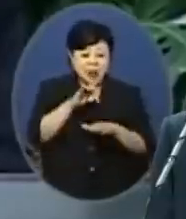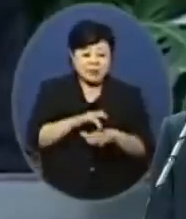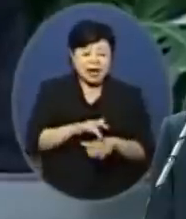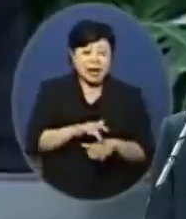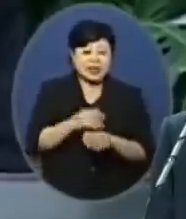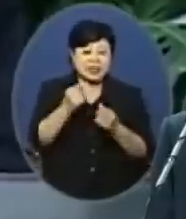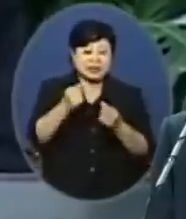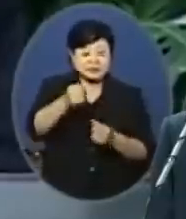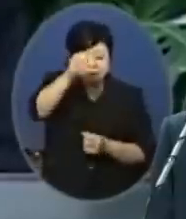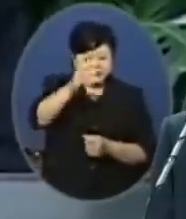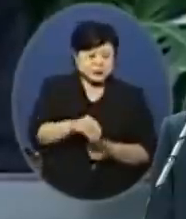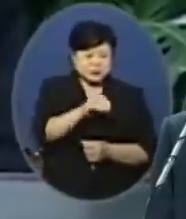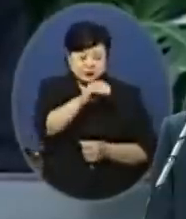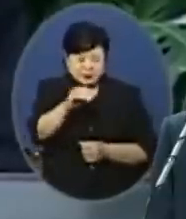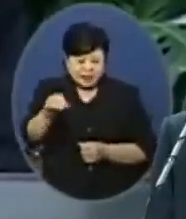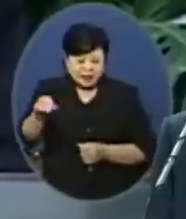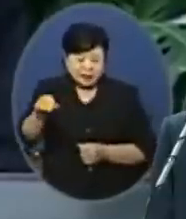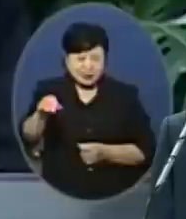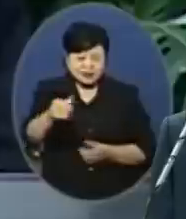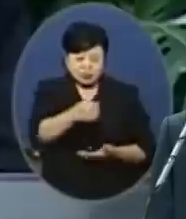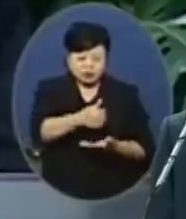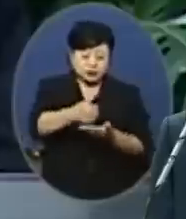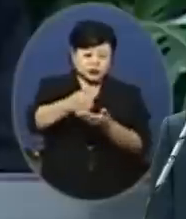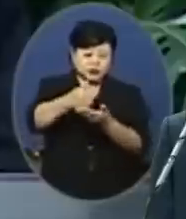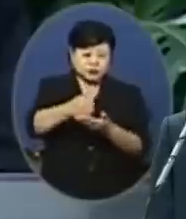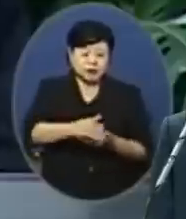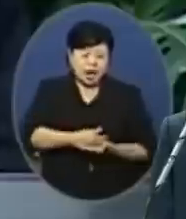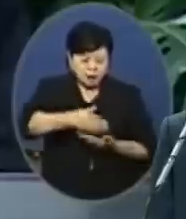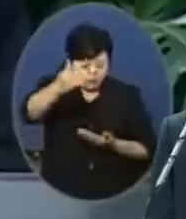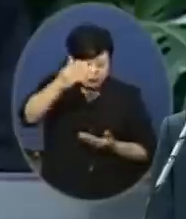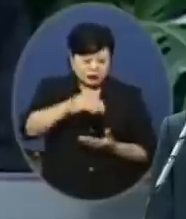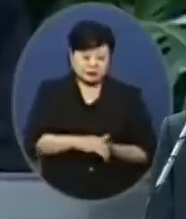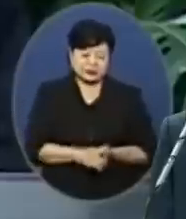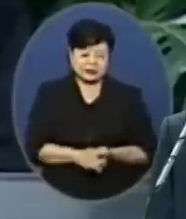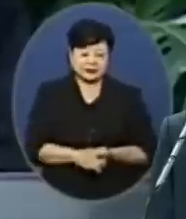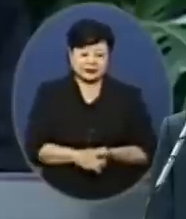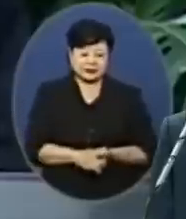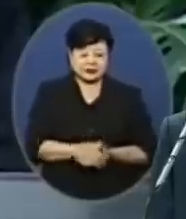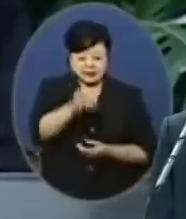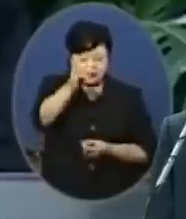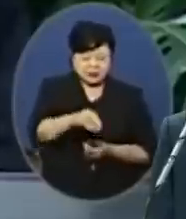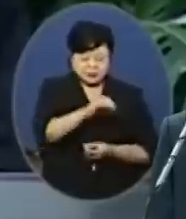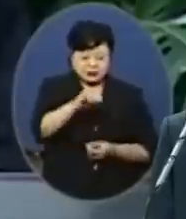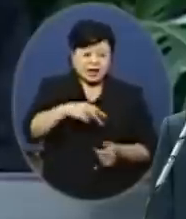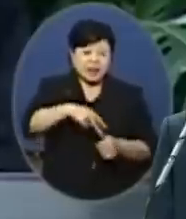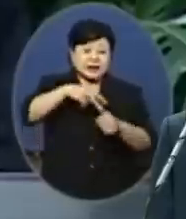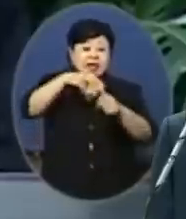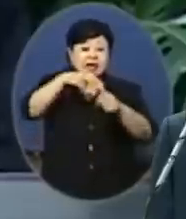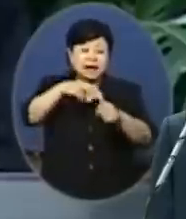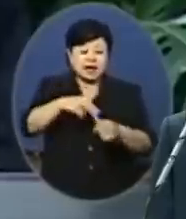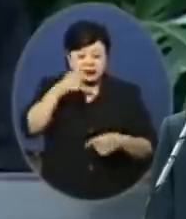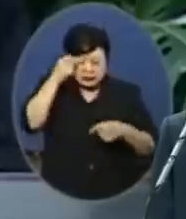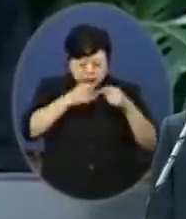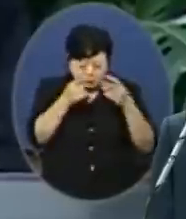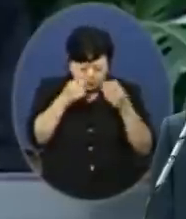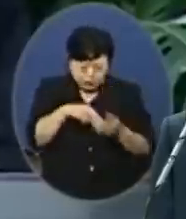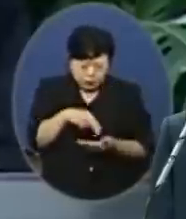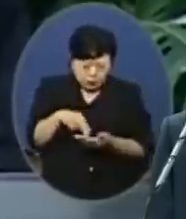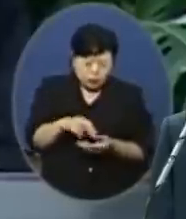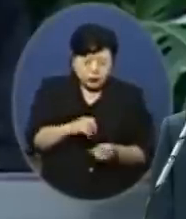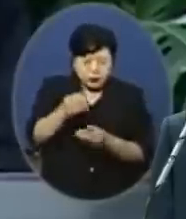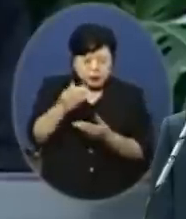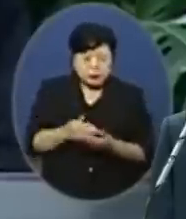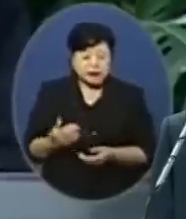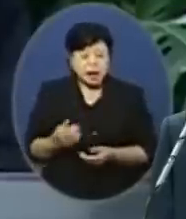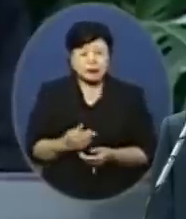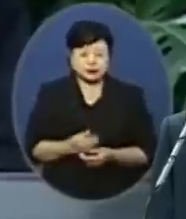세력은 십자가에서 주님이 다 멸해버리고 마는 것입니다. 십자가에 달려있어 극도의 슬픔과 고독과 버림받은